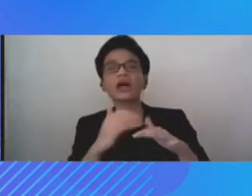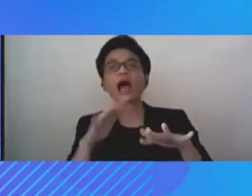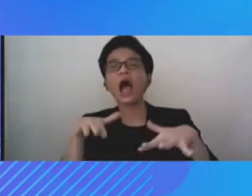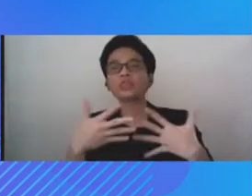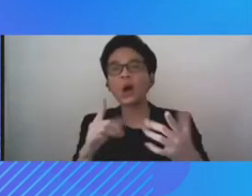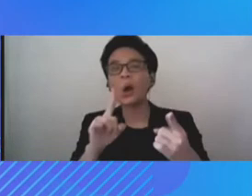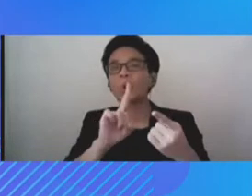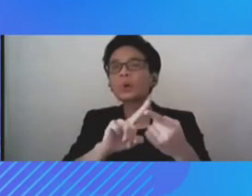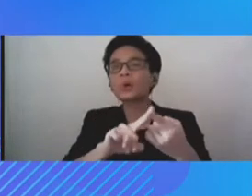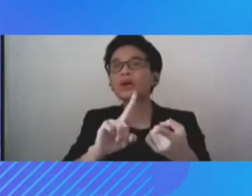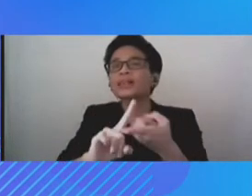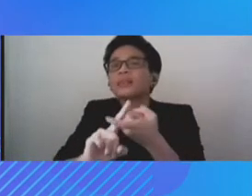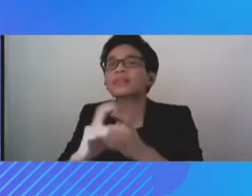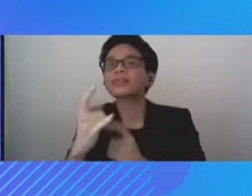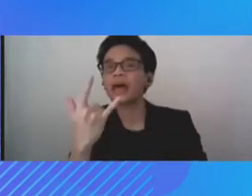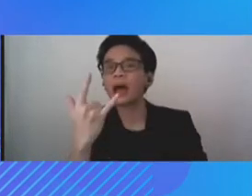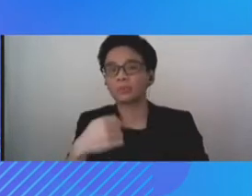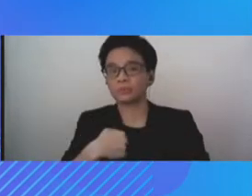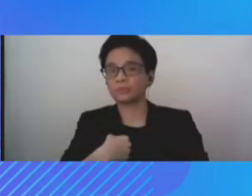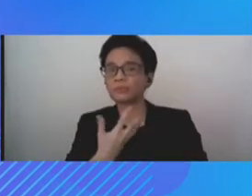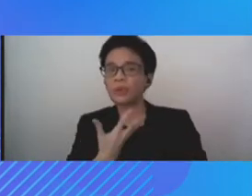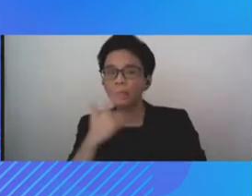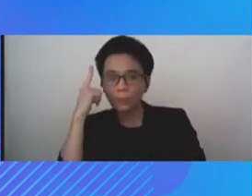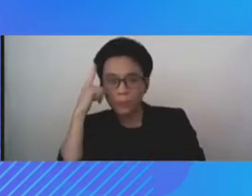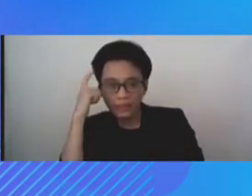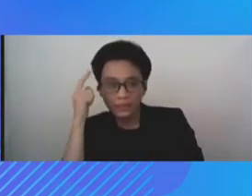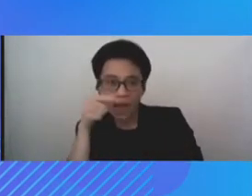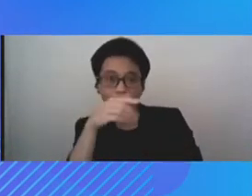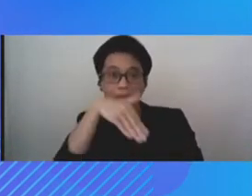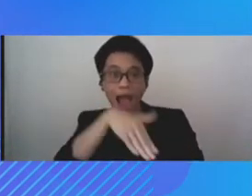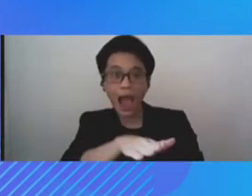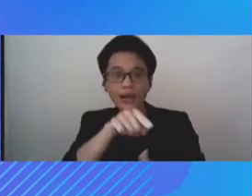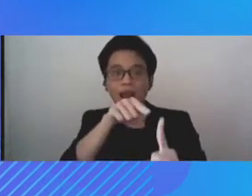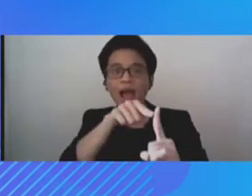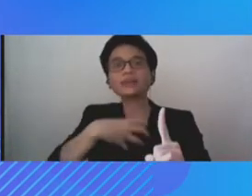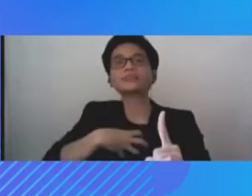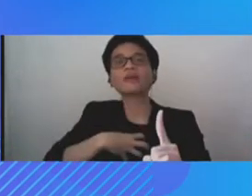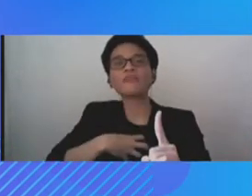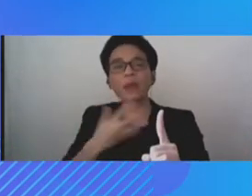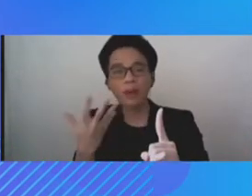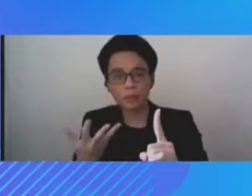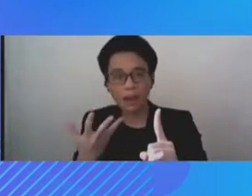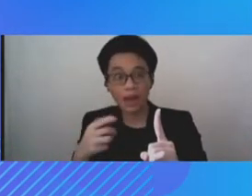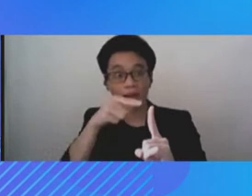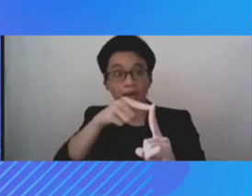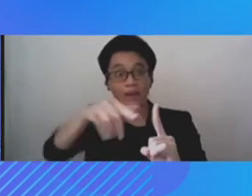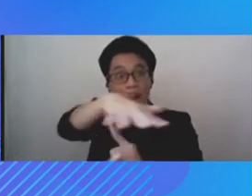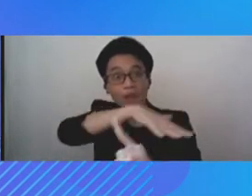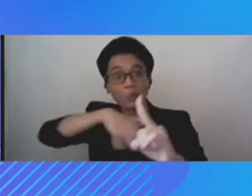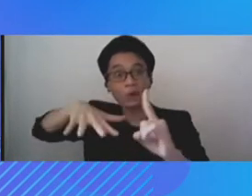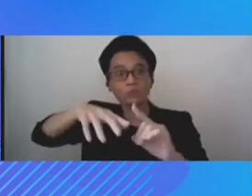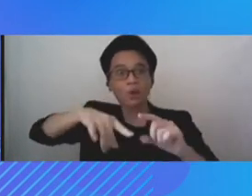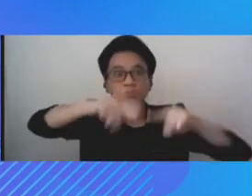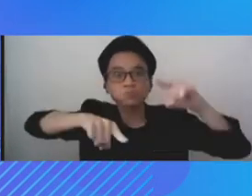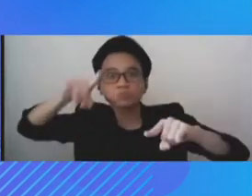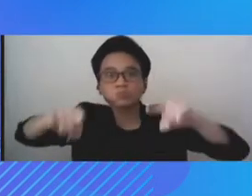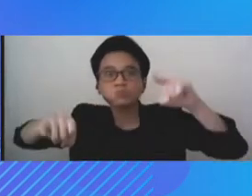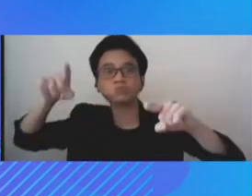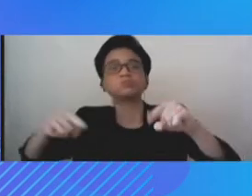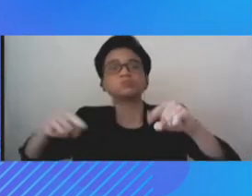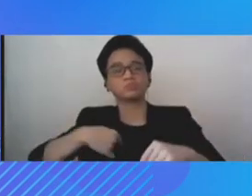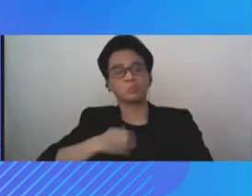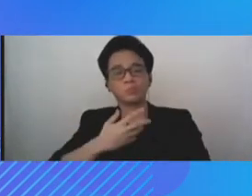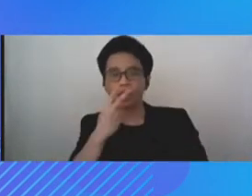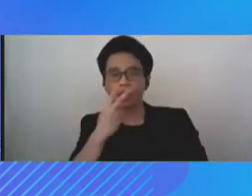kira-kira sifat anak saya akan mengarah kemana nih. Saya harus bisa dengan lingkungan yang sangat heterogen, saya kan harus tahu kayak gitu respon anak